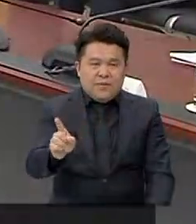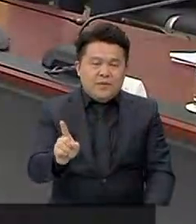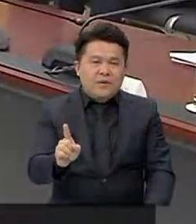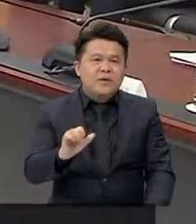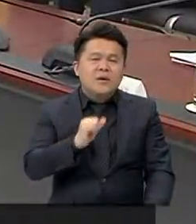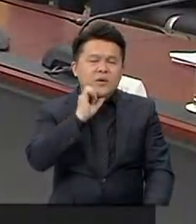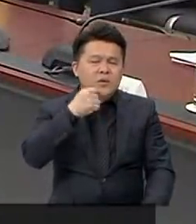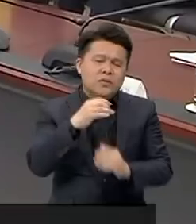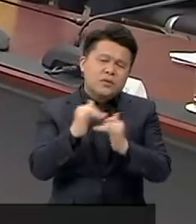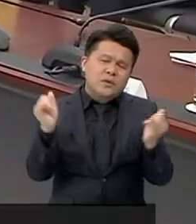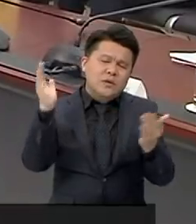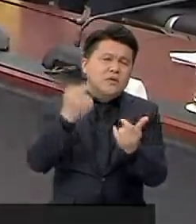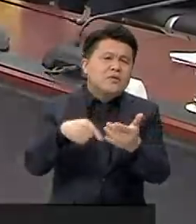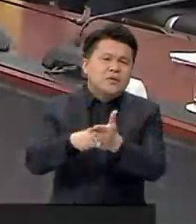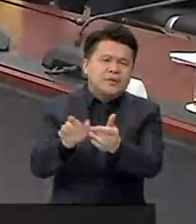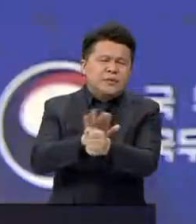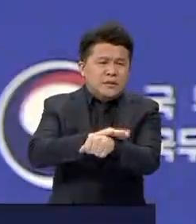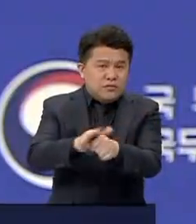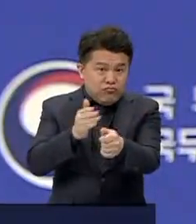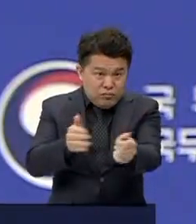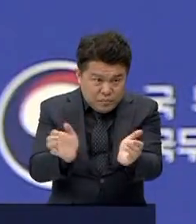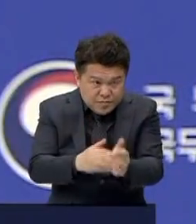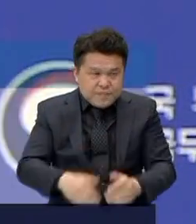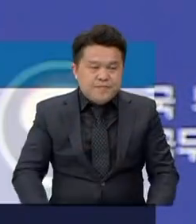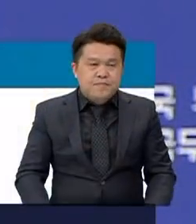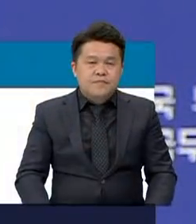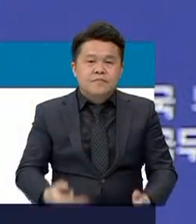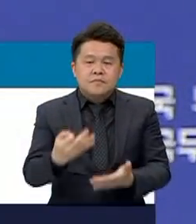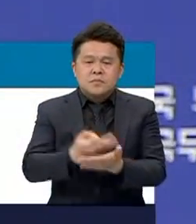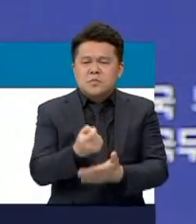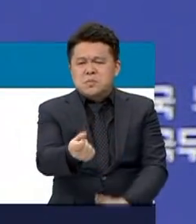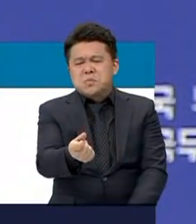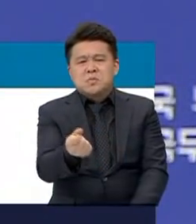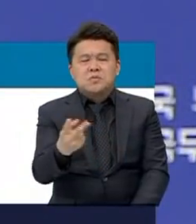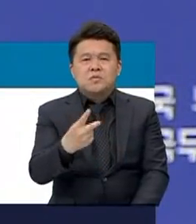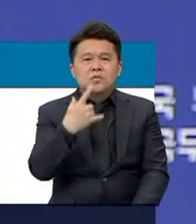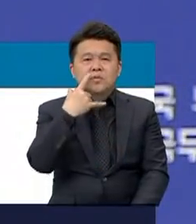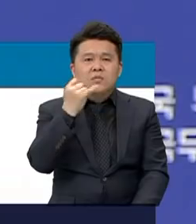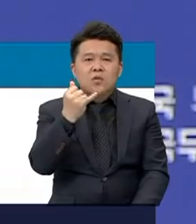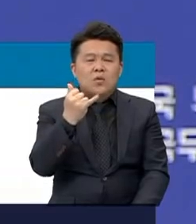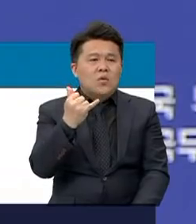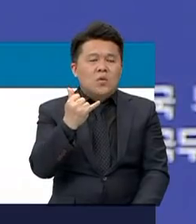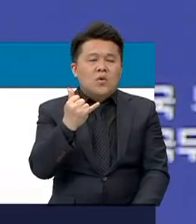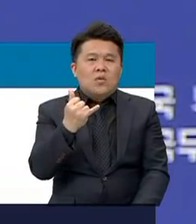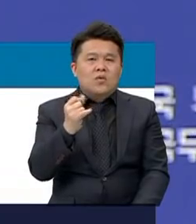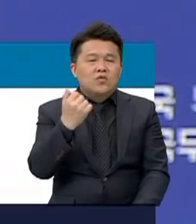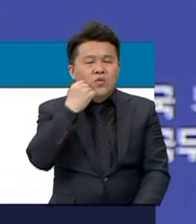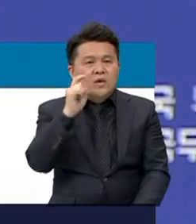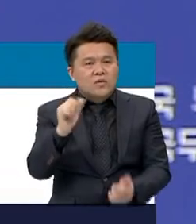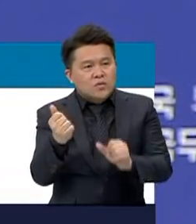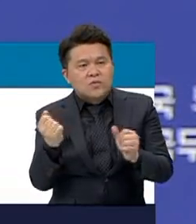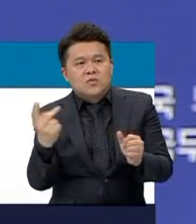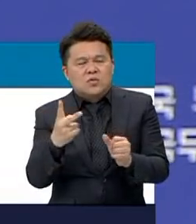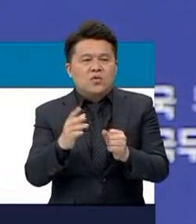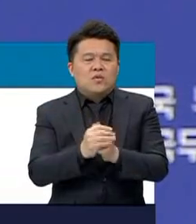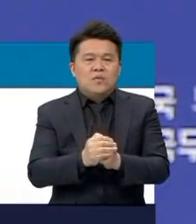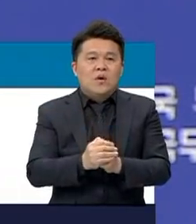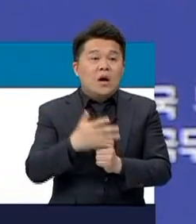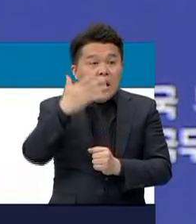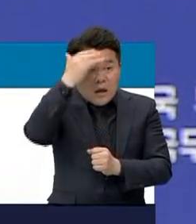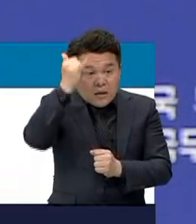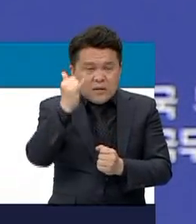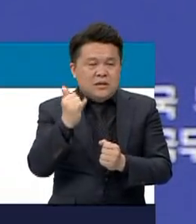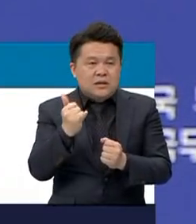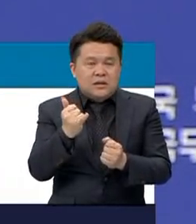학생들에 대한 세심한 배려를 당부했습니다. 저소득층과 한부모 가정, 조선 가정, 다문화 가정, 장애 학생